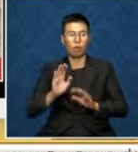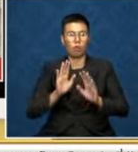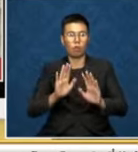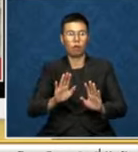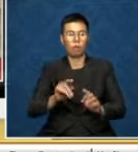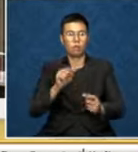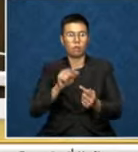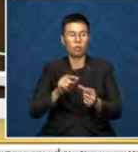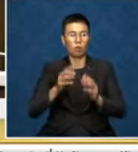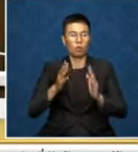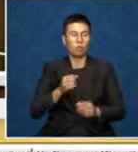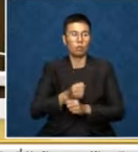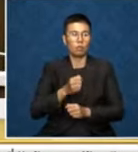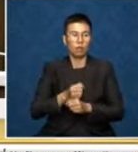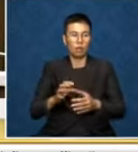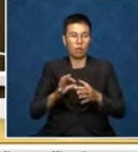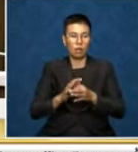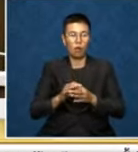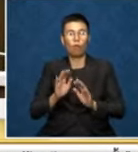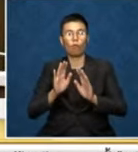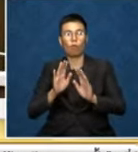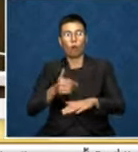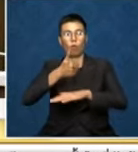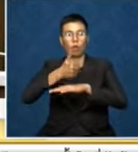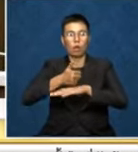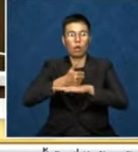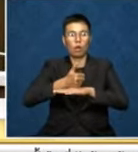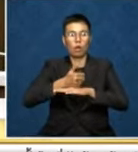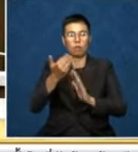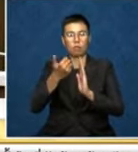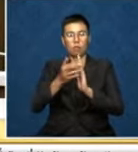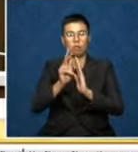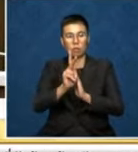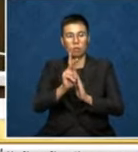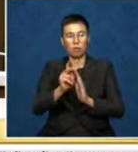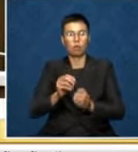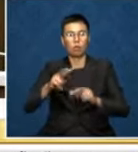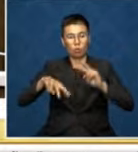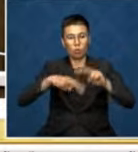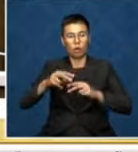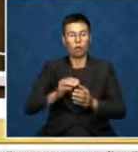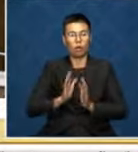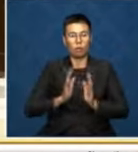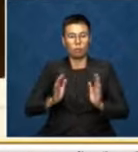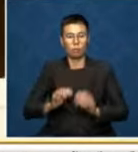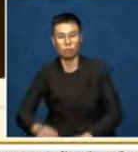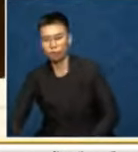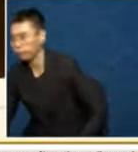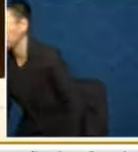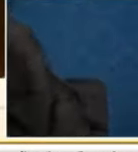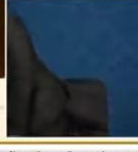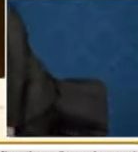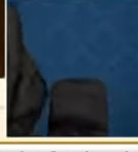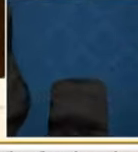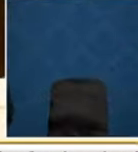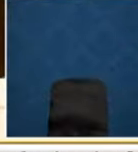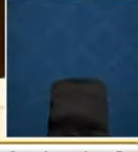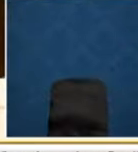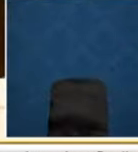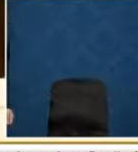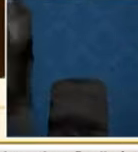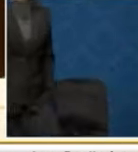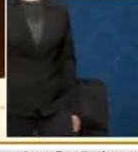ครับฝากท่านผู้ว่าราชการจังหวัดกาฬสินธุ์ช่วยตรวจสอบดูแลด้วยครับขอบคุณครับ ขอบคุณครับเชิญท่านก